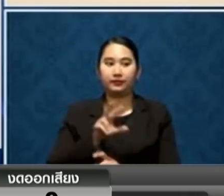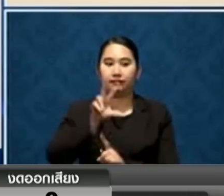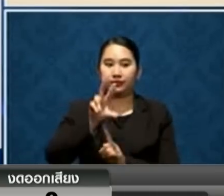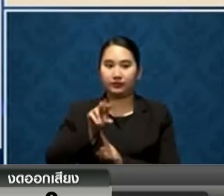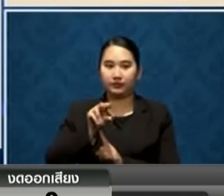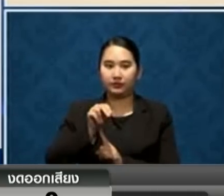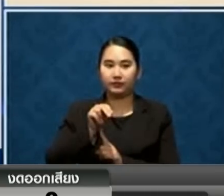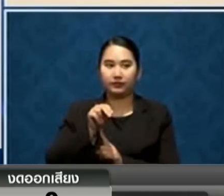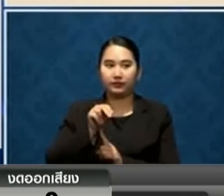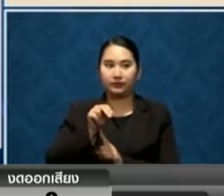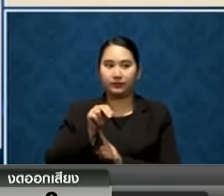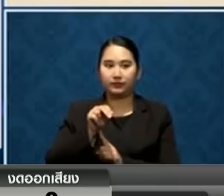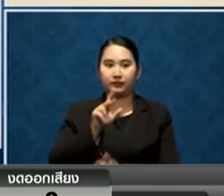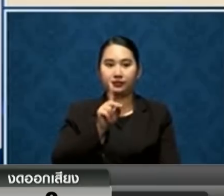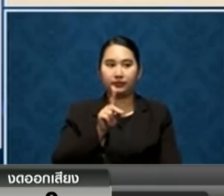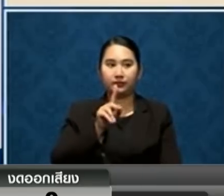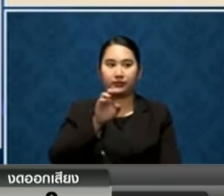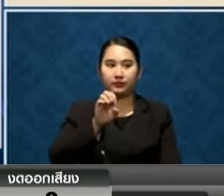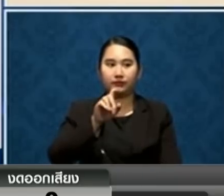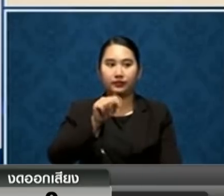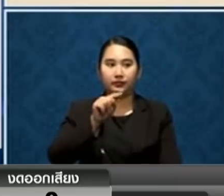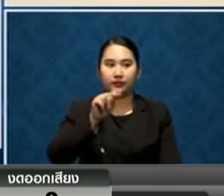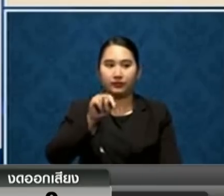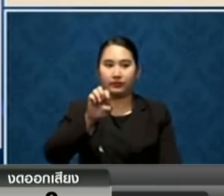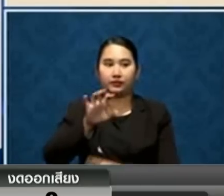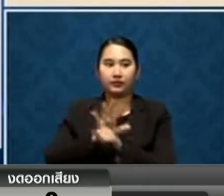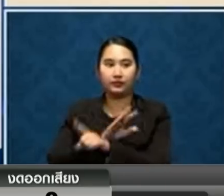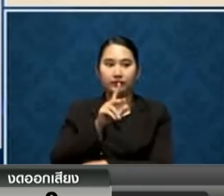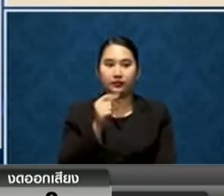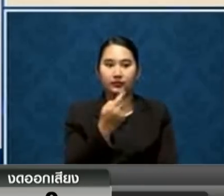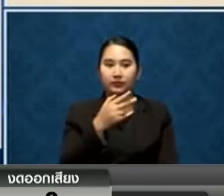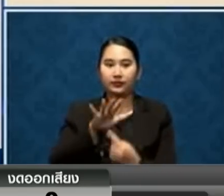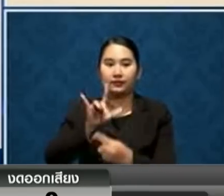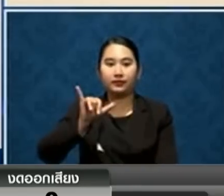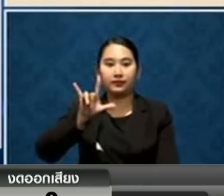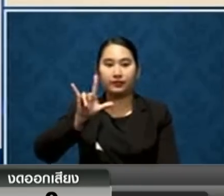30นางสาวกิตธัญญาวาจาดี